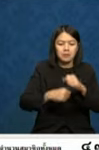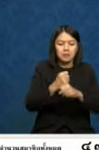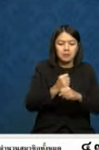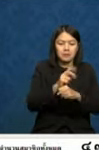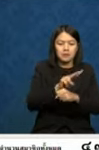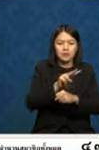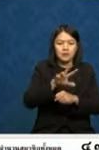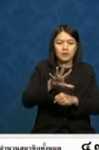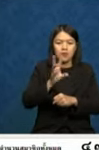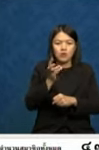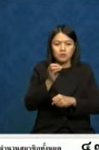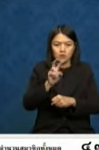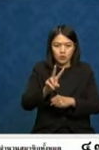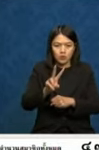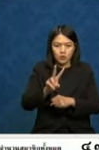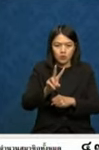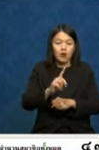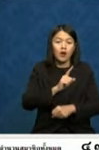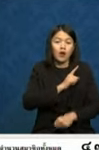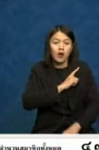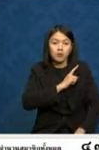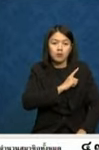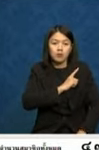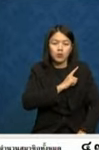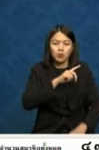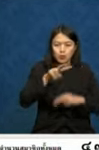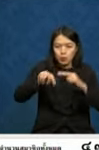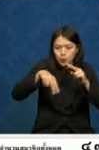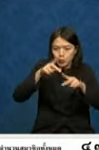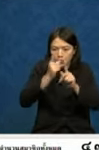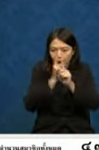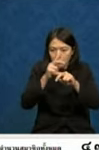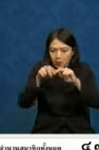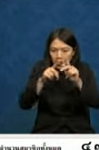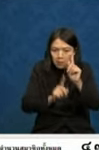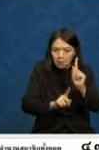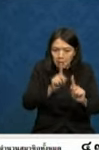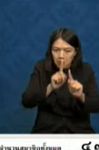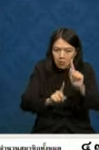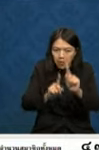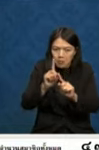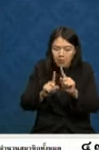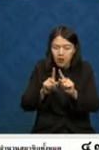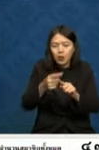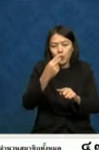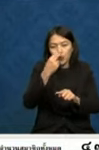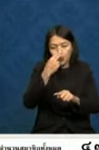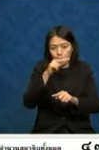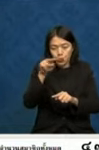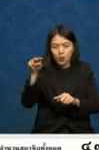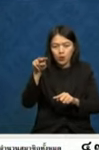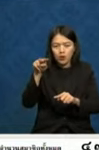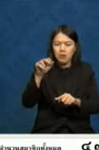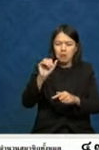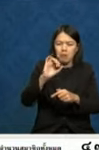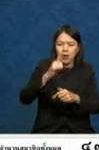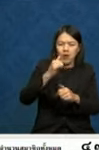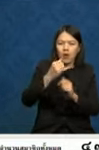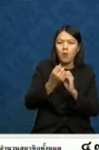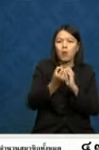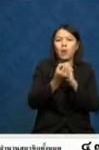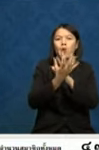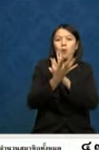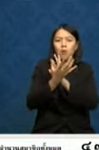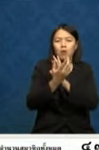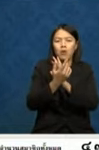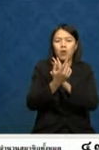ช2562มีหน้าที่ติดตามตรวจสอบนะครับและประเมินแนวโน้มของสถานการณ์ที่อาจก่อให้เกิดภัยคุกค